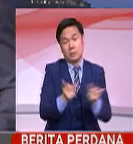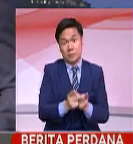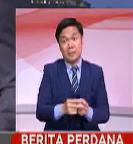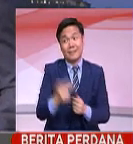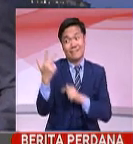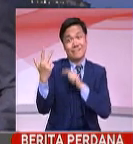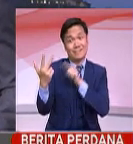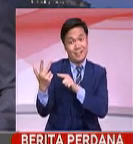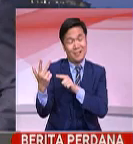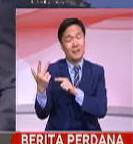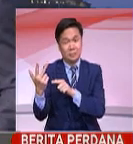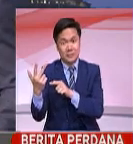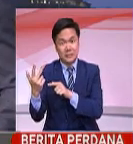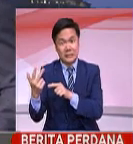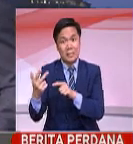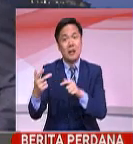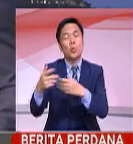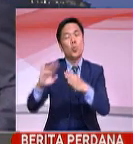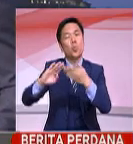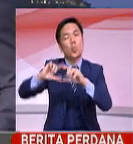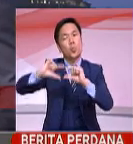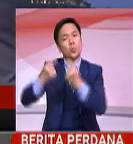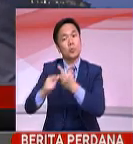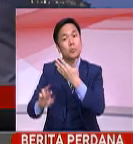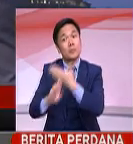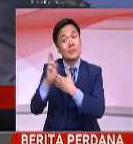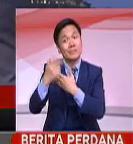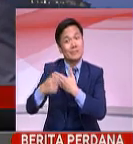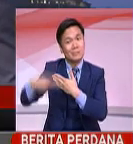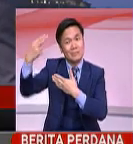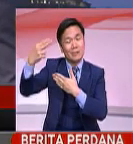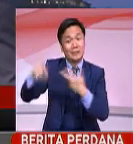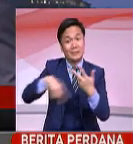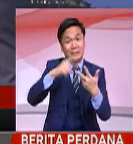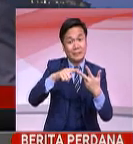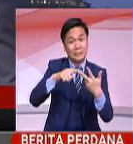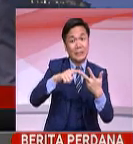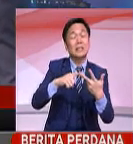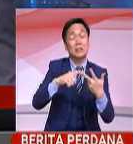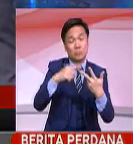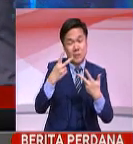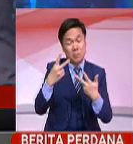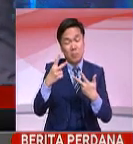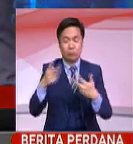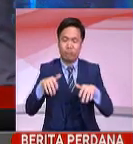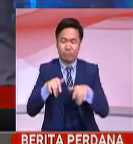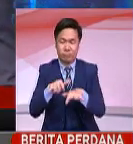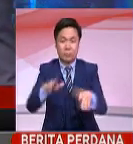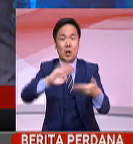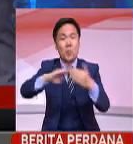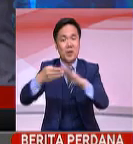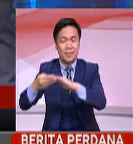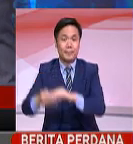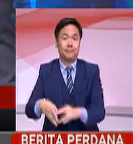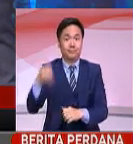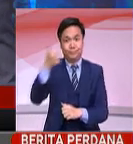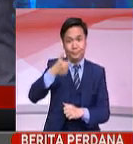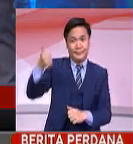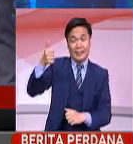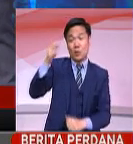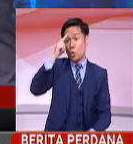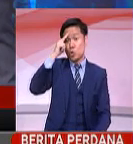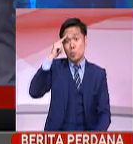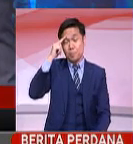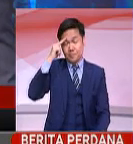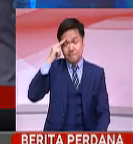3 kluster lagi melibatkan kumpulan berisiko tinggi, manakala 2 kluster melibatkan penularan dalam komuniti. Ketua Pengarah Kesihatan Tan Sri Dr. Nur